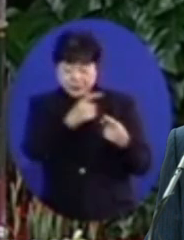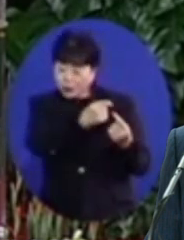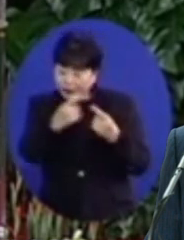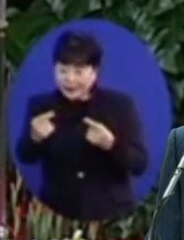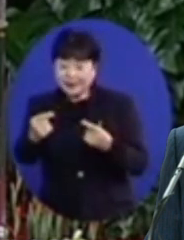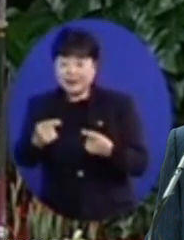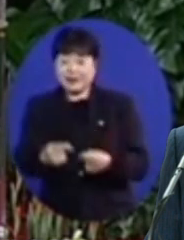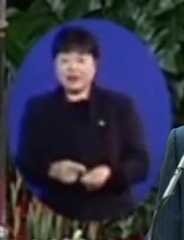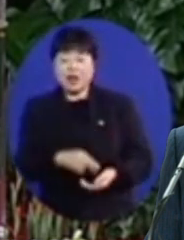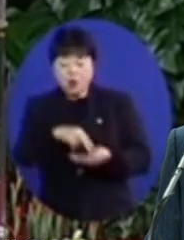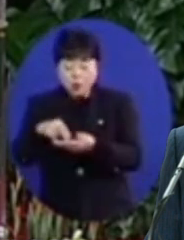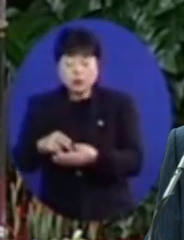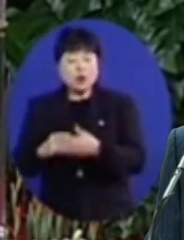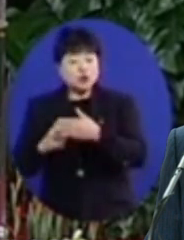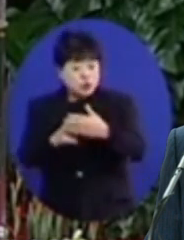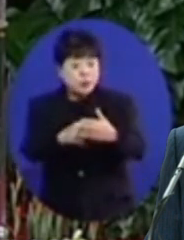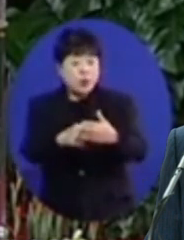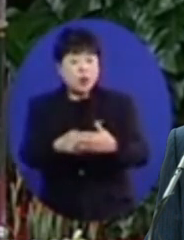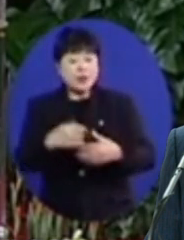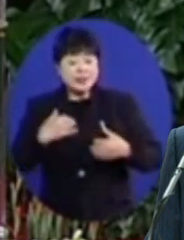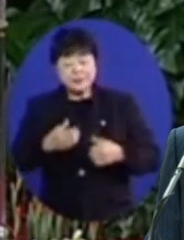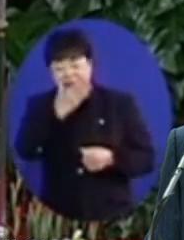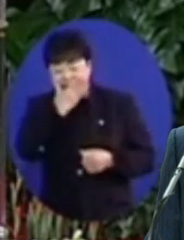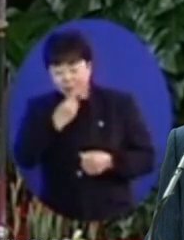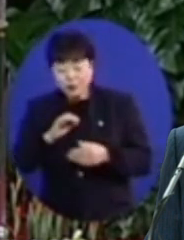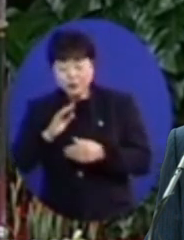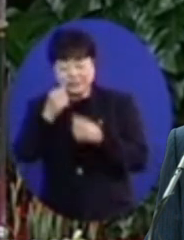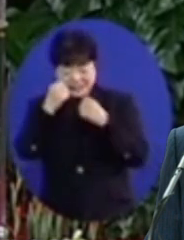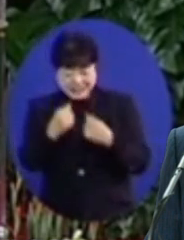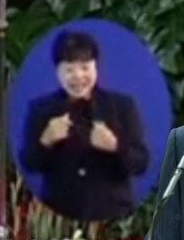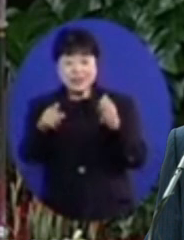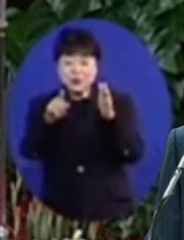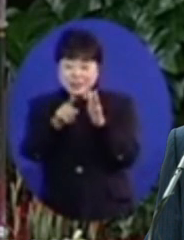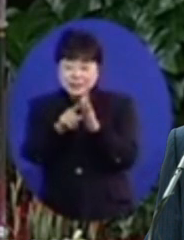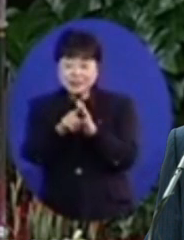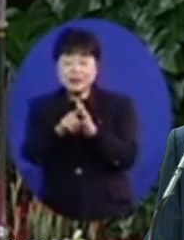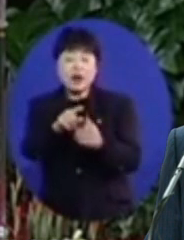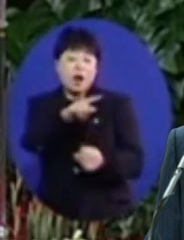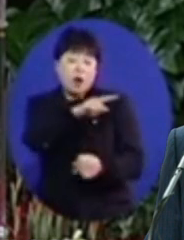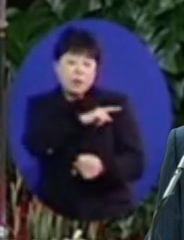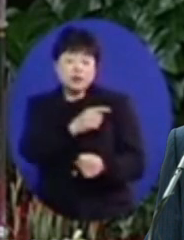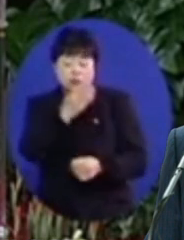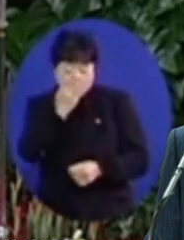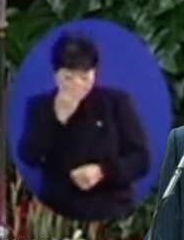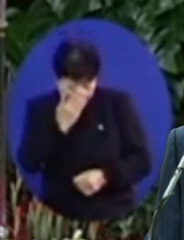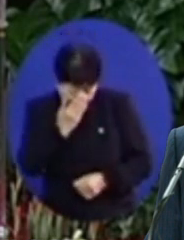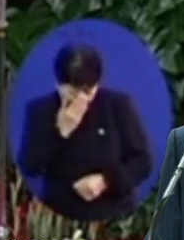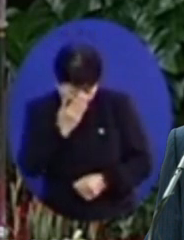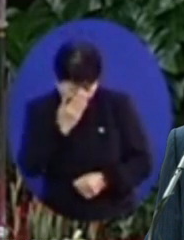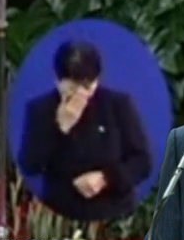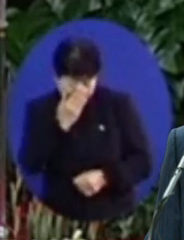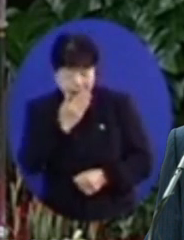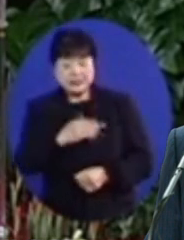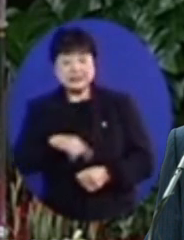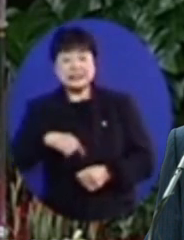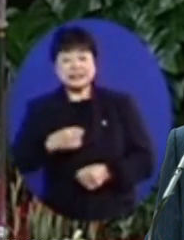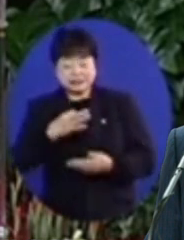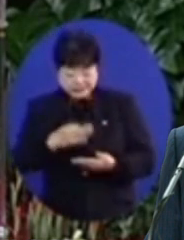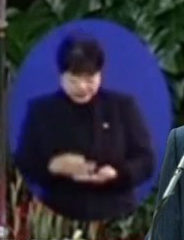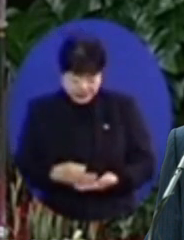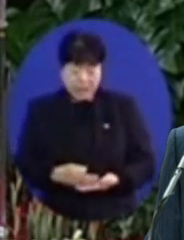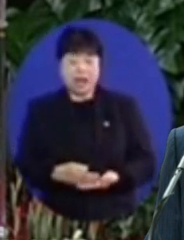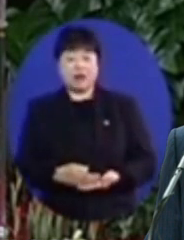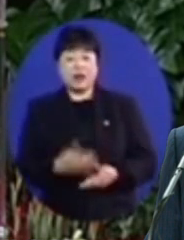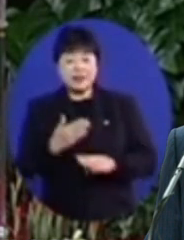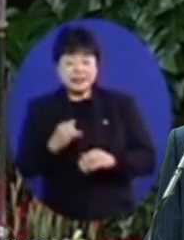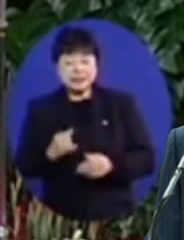우리가 고독을 극복하고 더욱 기쁨과 행복이 넘치는 삶을 살기 위해서는 먼저 겸손히 자기를 낮추고 이웃을